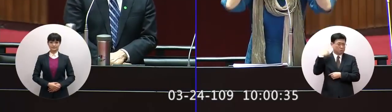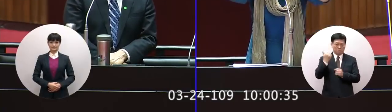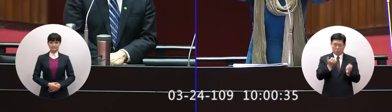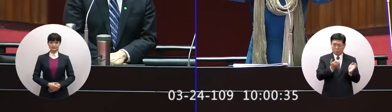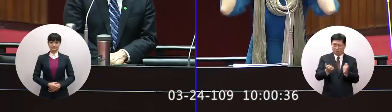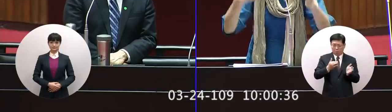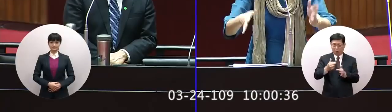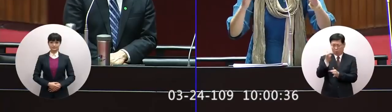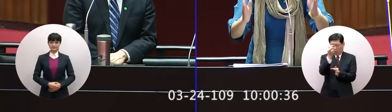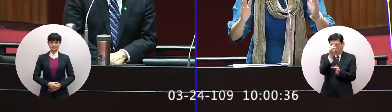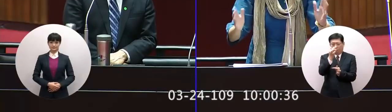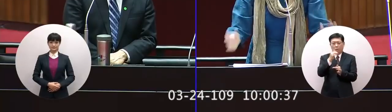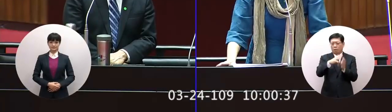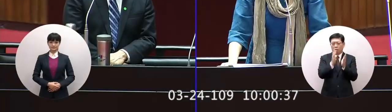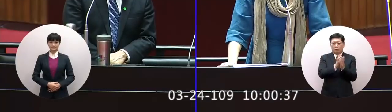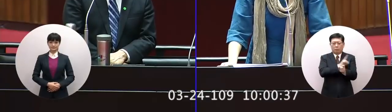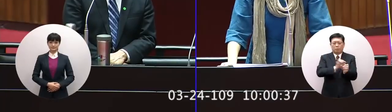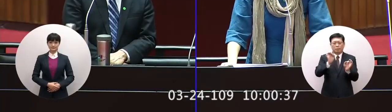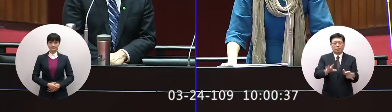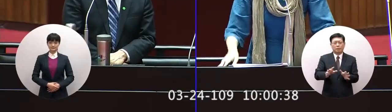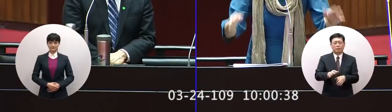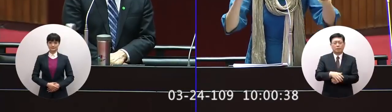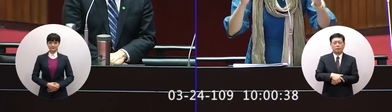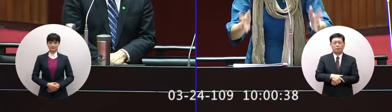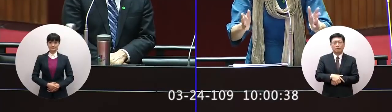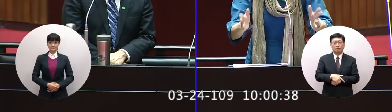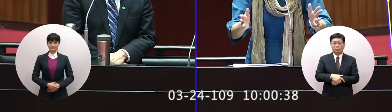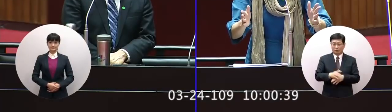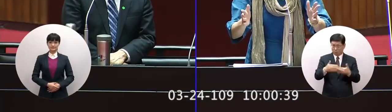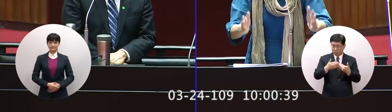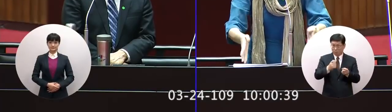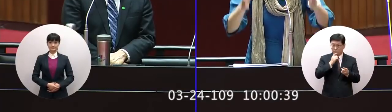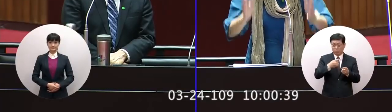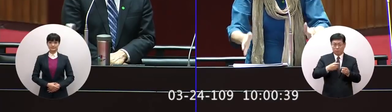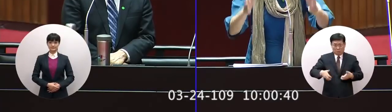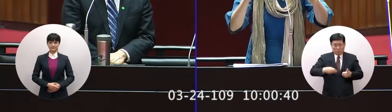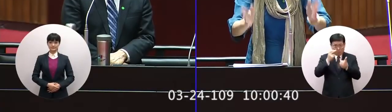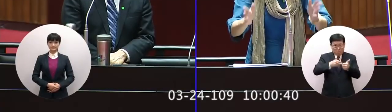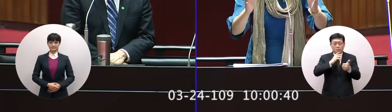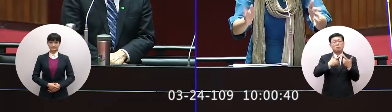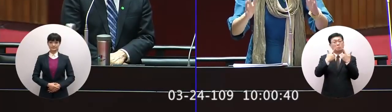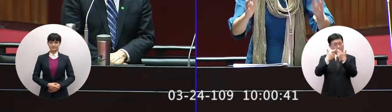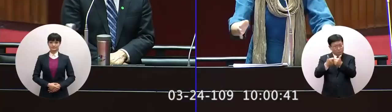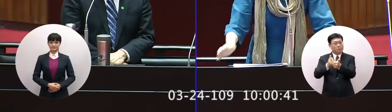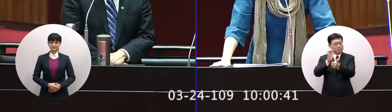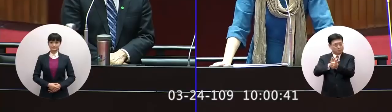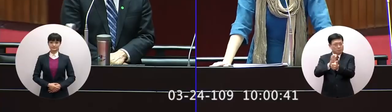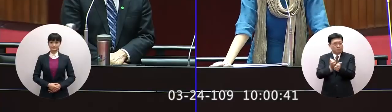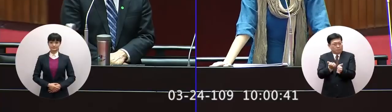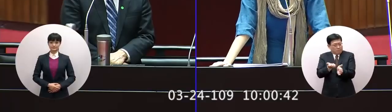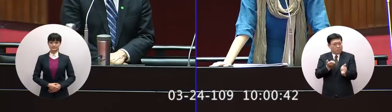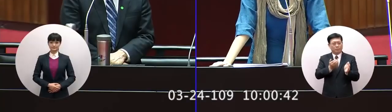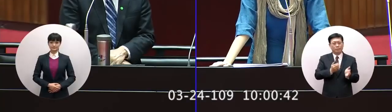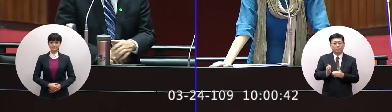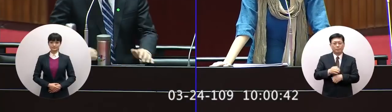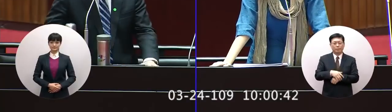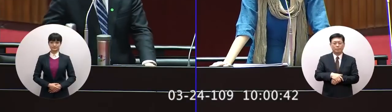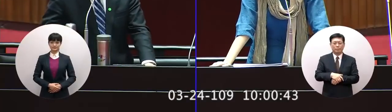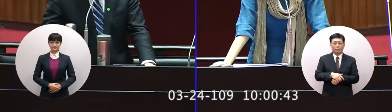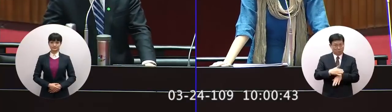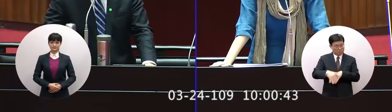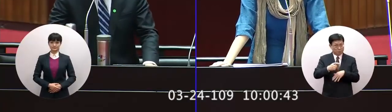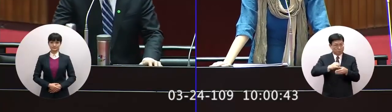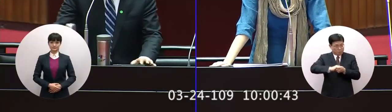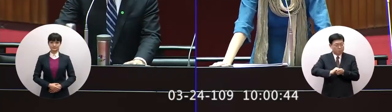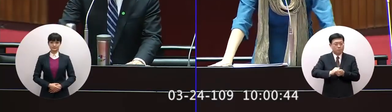么成功的防疫前功尽弃？所以发布紧急命令是为了超前部署，会不